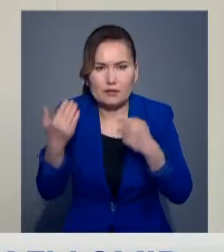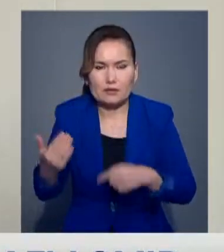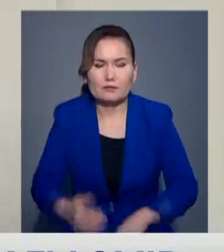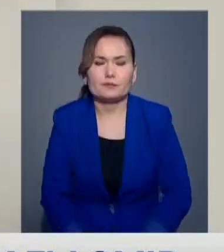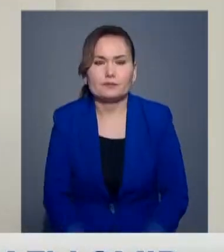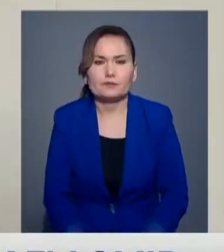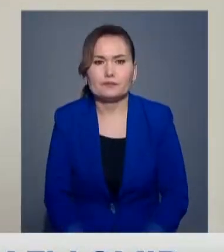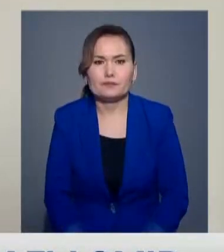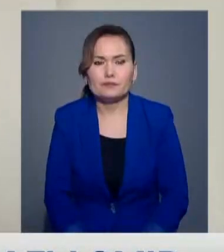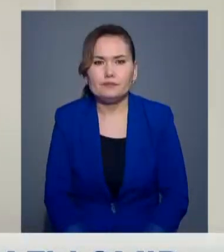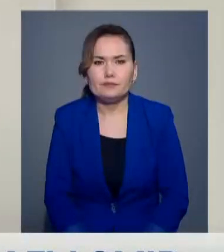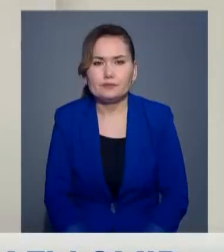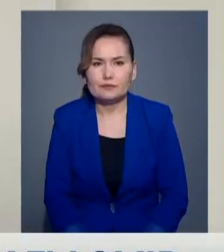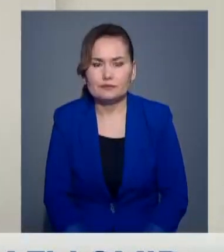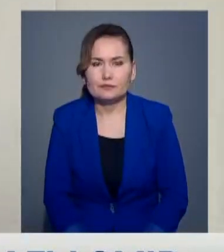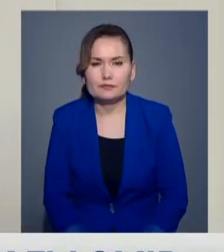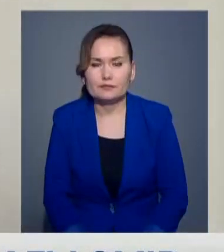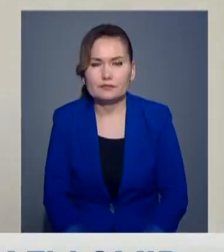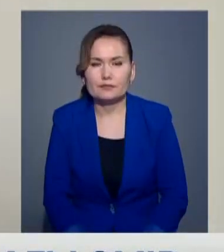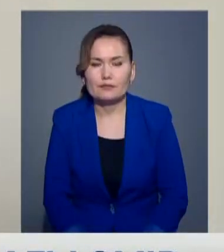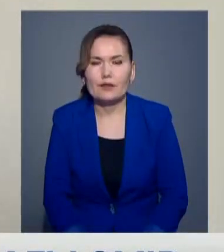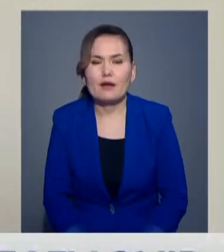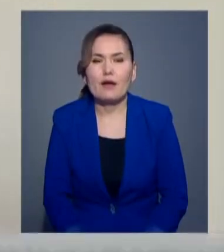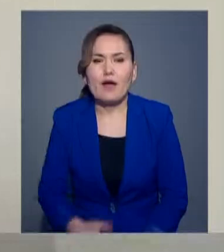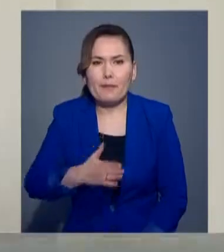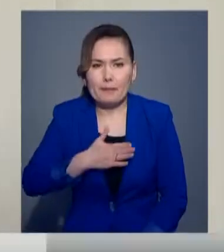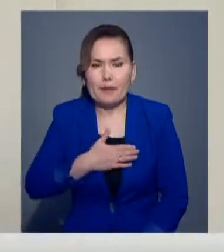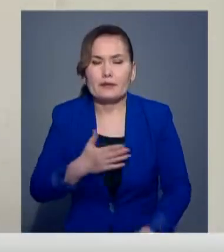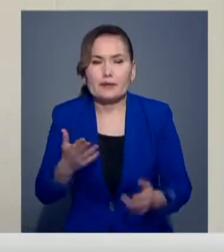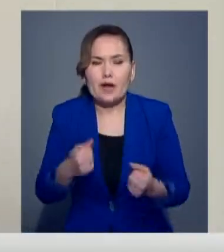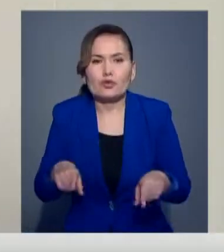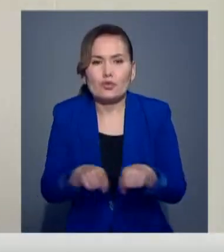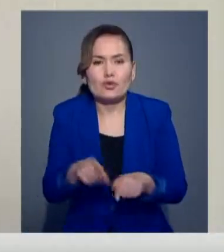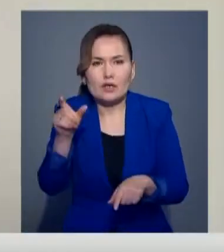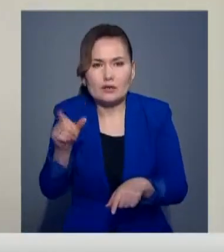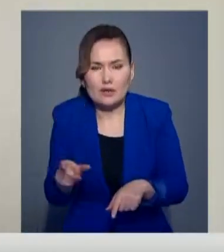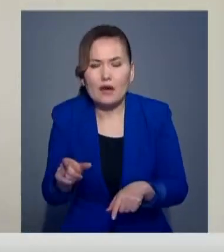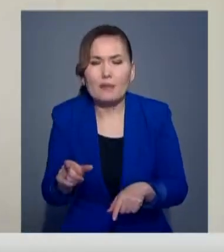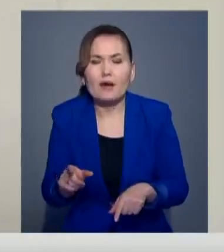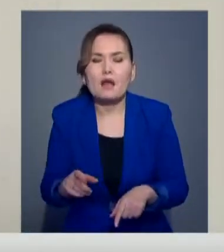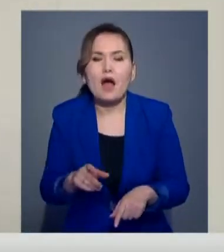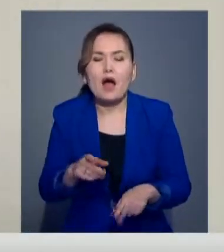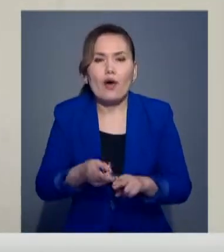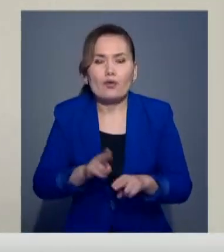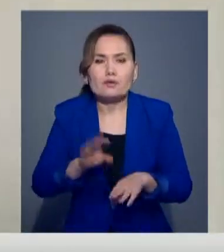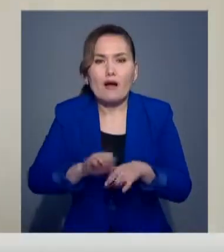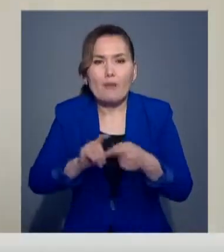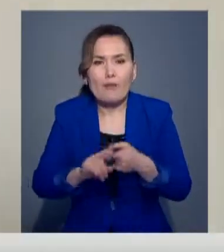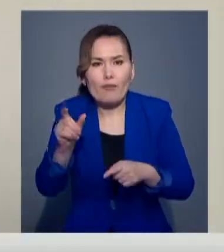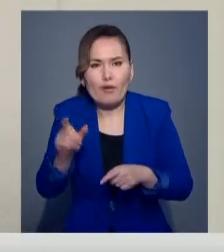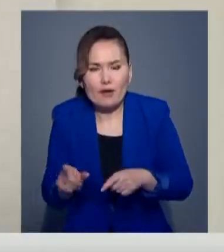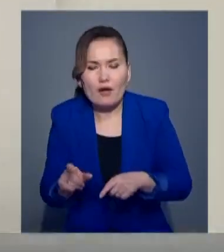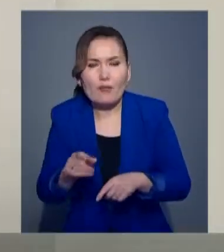But there are days when it does. Мен де адаммын ғой, адамдардың төсек тартып ауыр дерттен көз жұмғанын көру өте